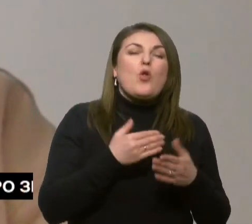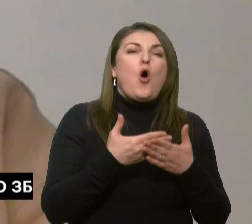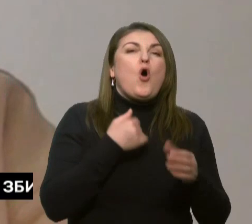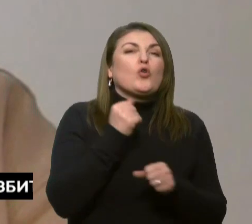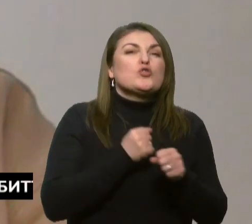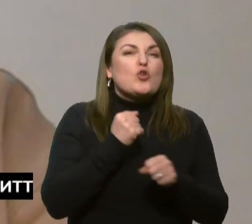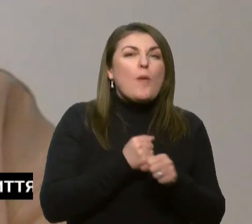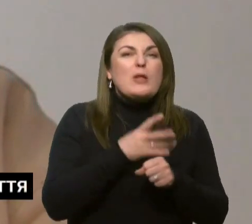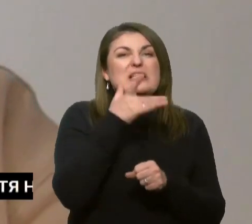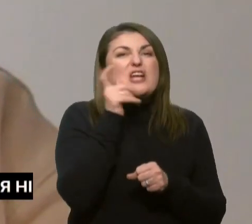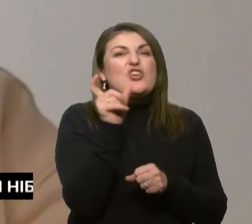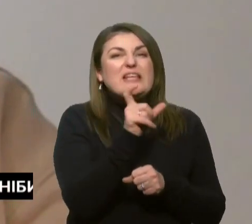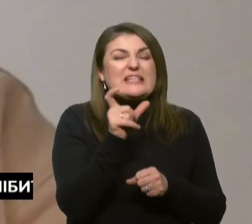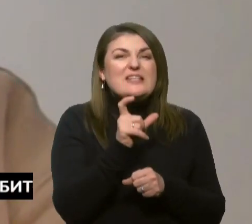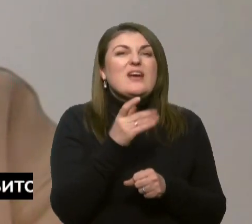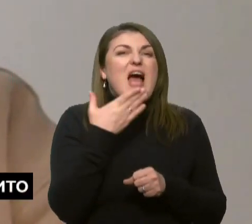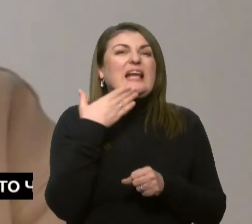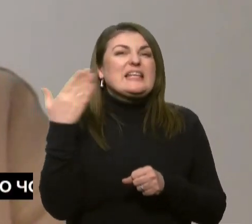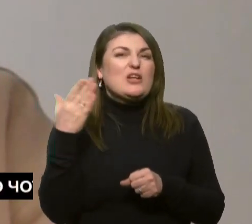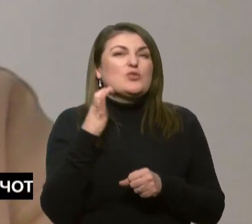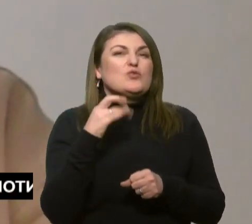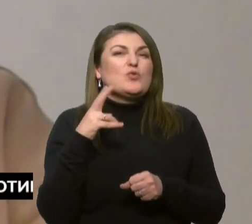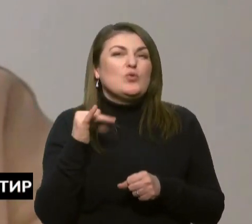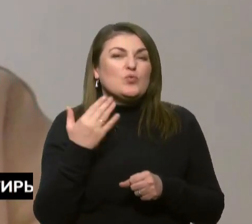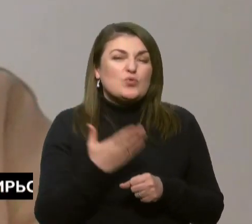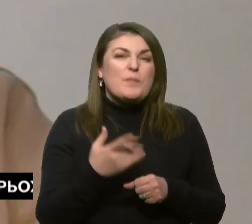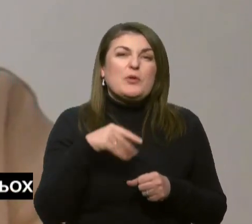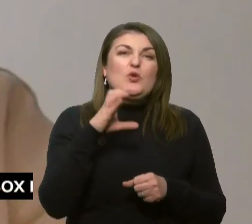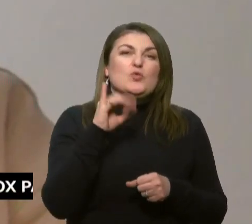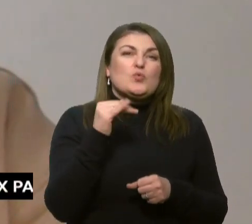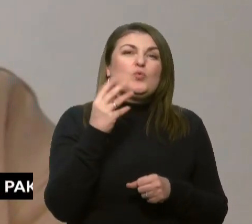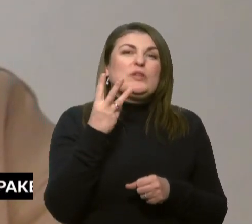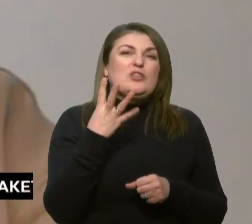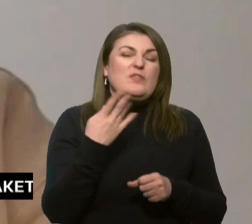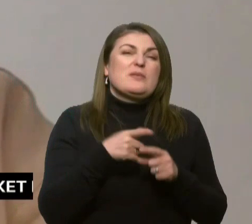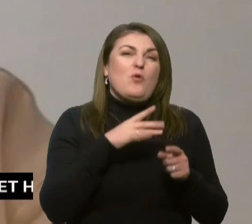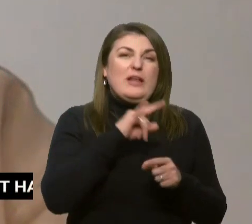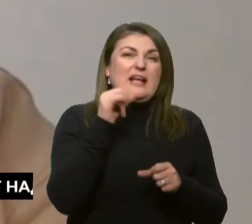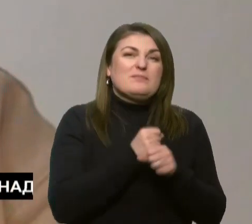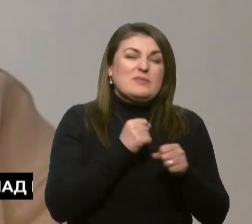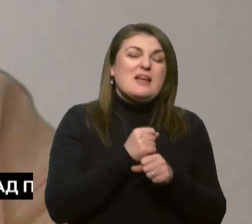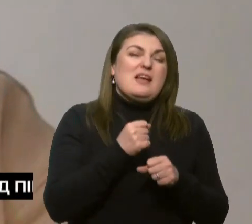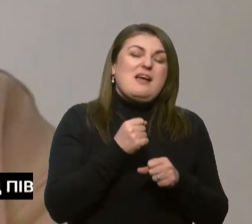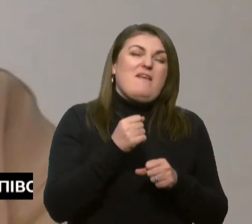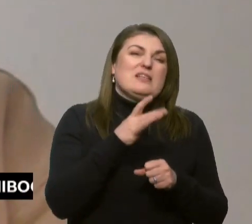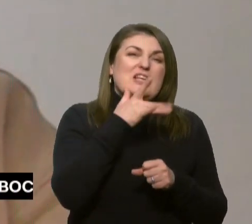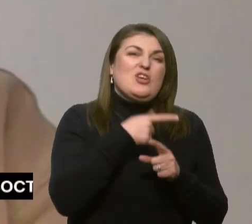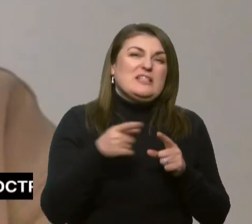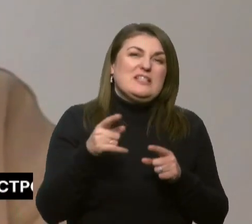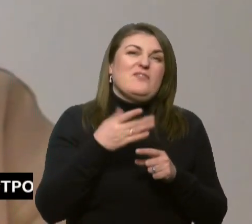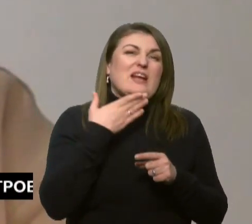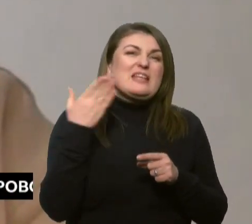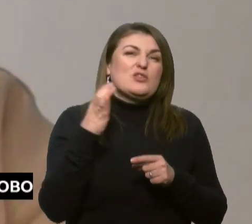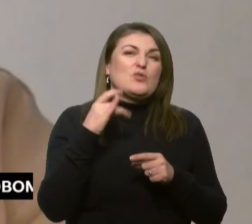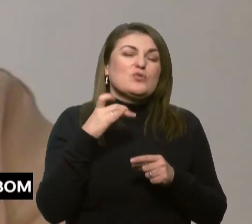розроблено за часів Радянського Союзу. Наприклад, Су-34 – це літак, який був розроблений за часів Радянського Союзу. На